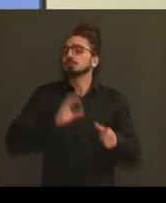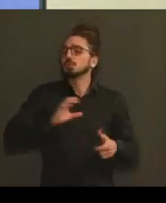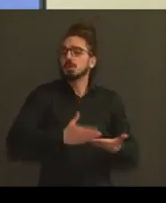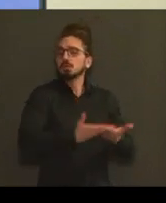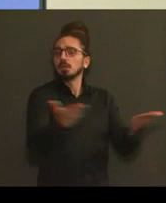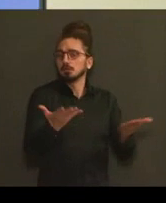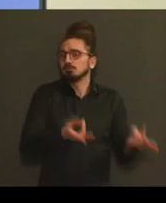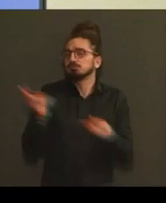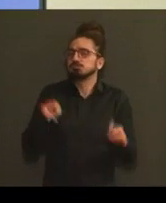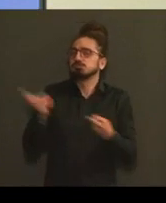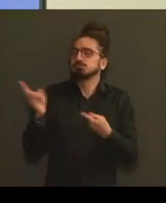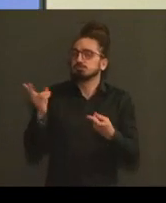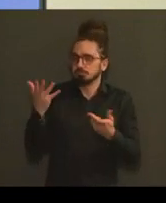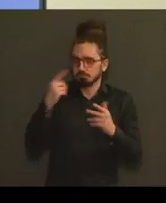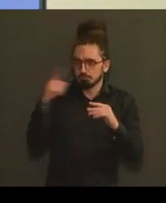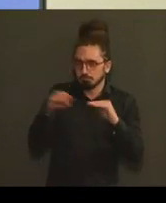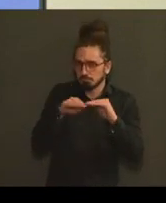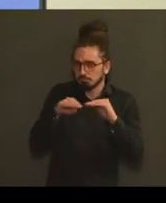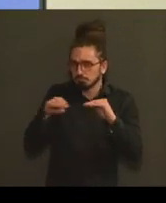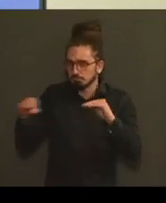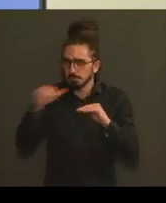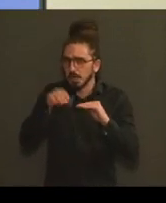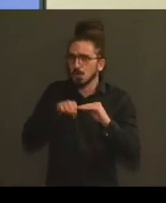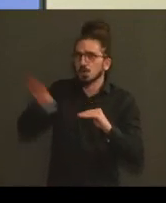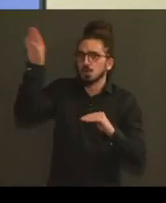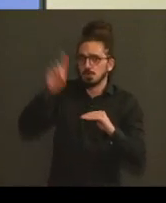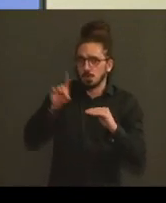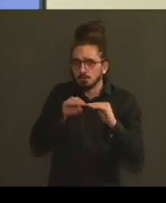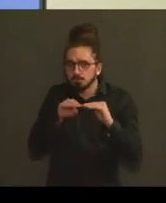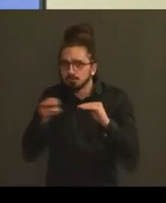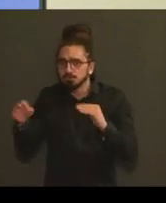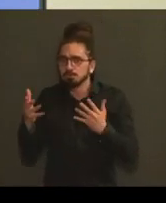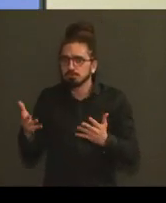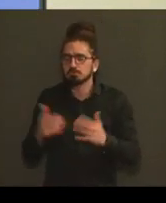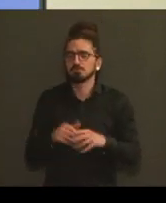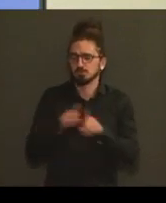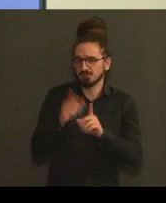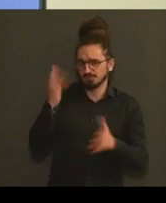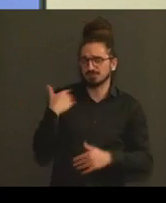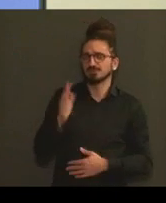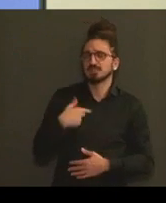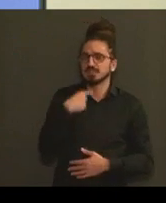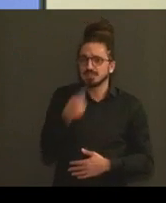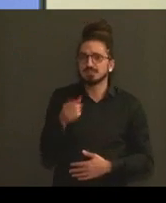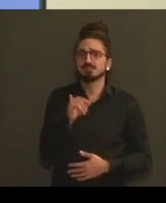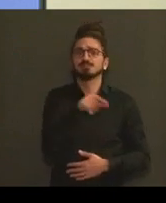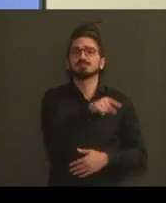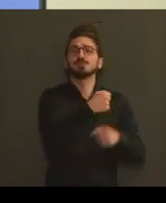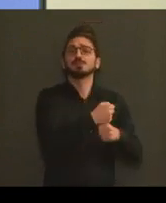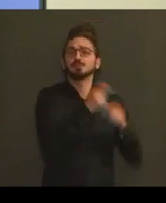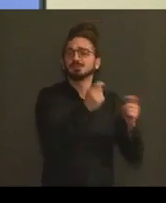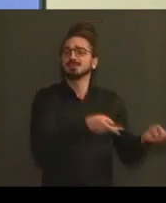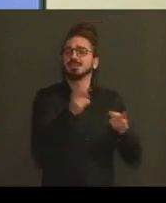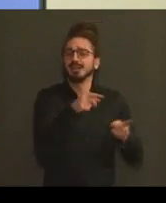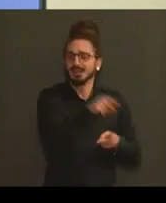pas d'augmentation à ce niveau-là, et on l'a dit, on a une diminution venant des maisons de repos et de soins. Des premières données